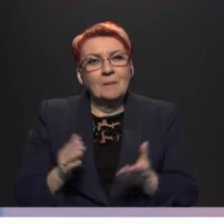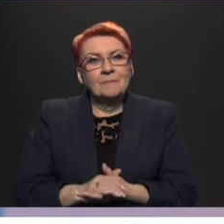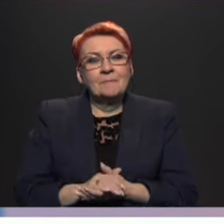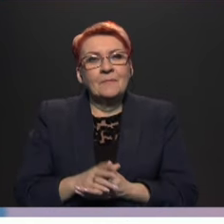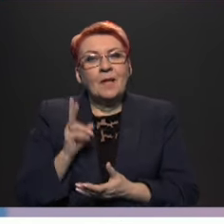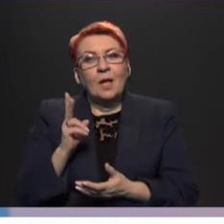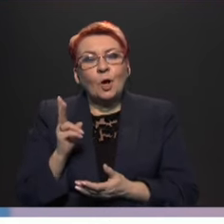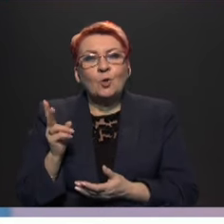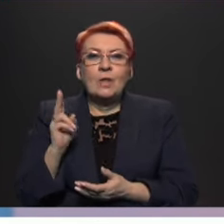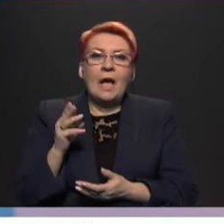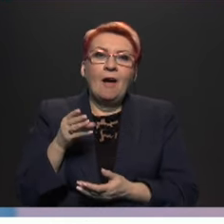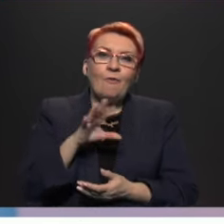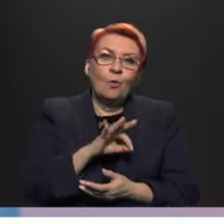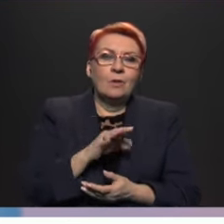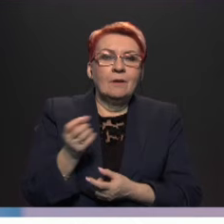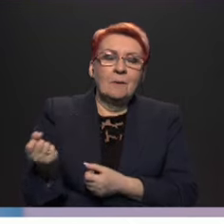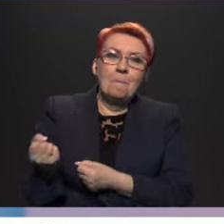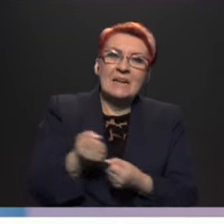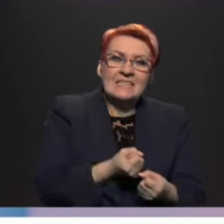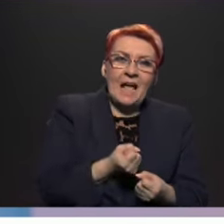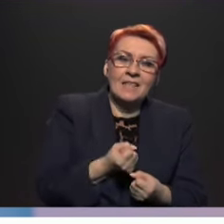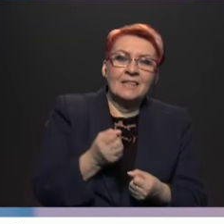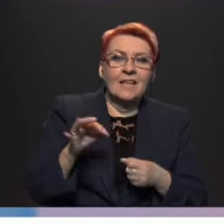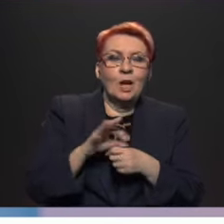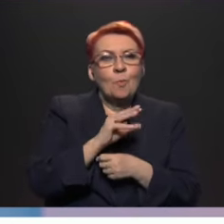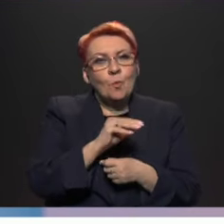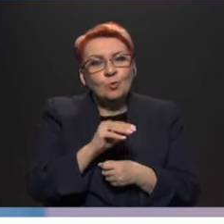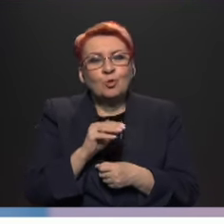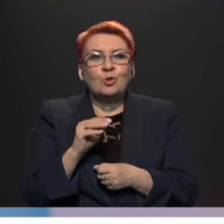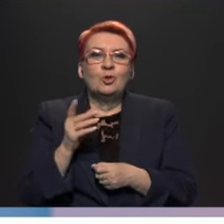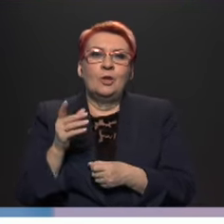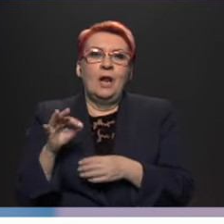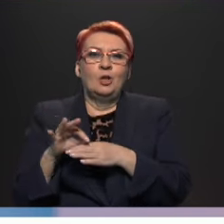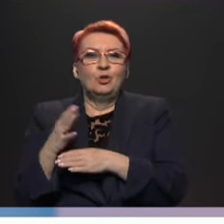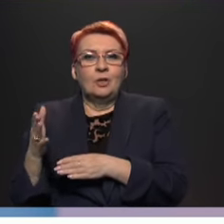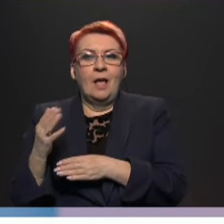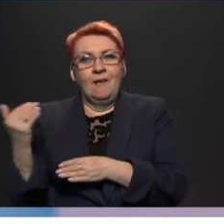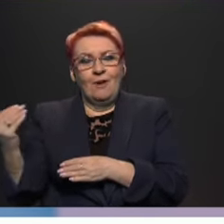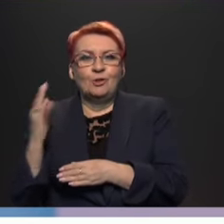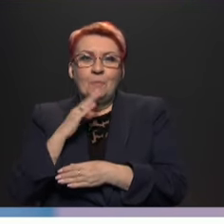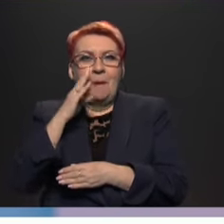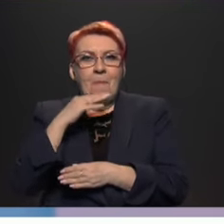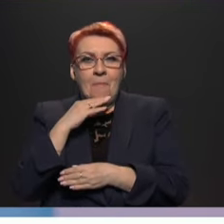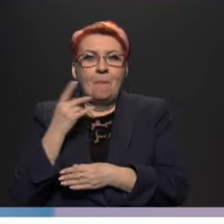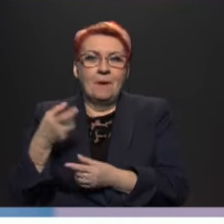Кто-то кого-то, может быть, даже перетянет. Но здесь нужна стойкость, конечно, у